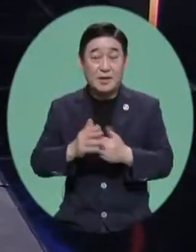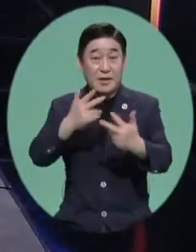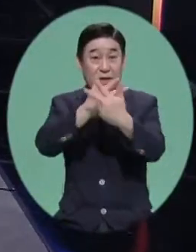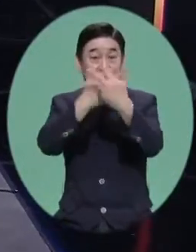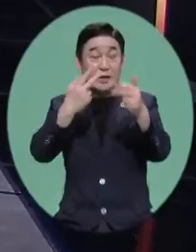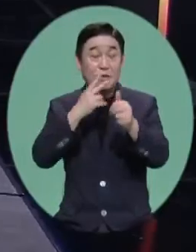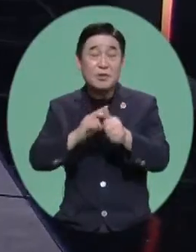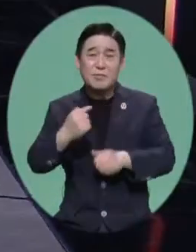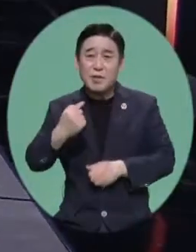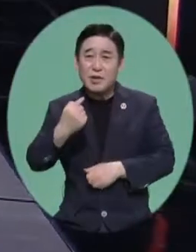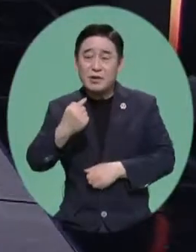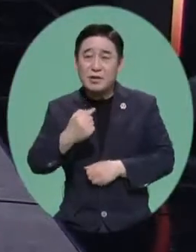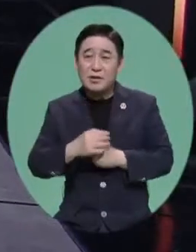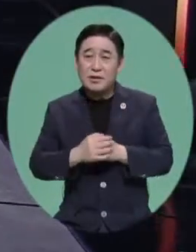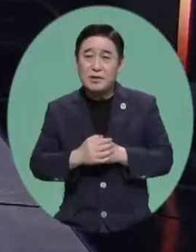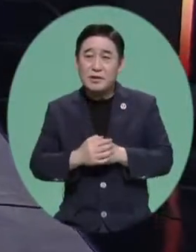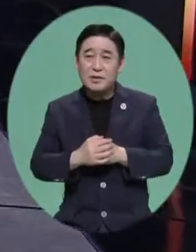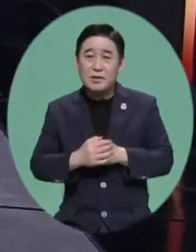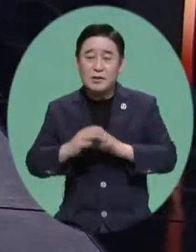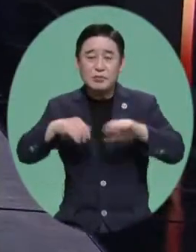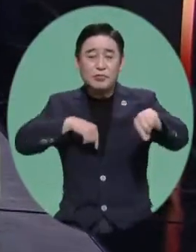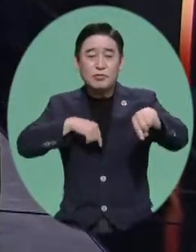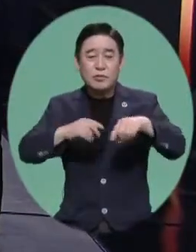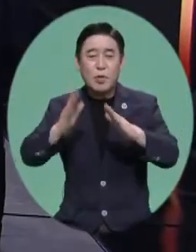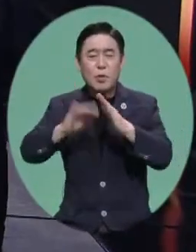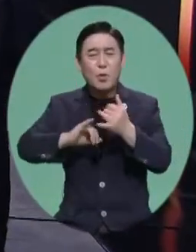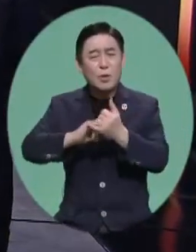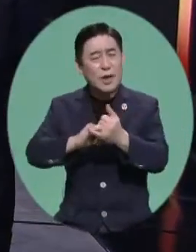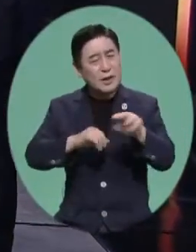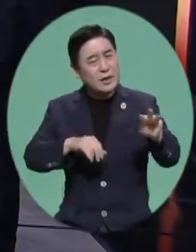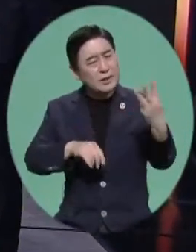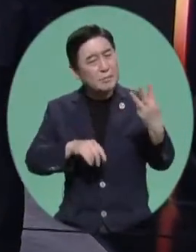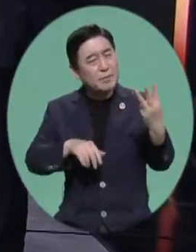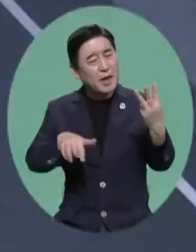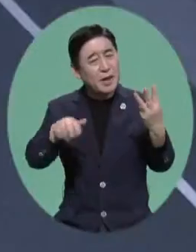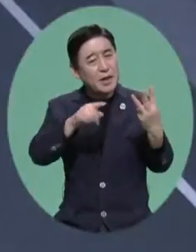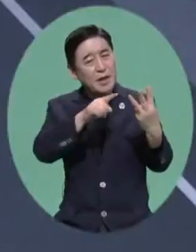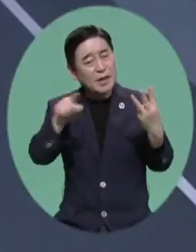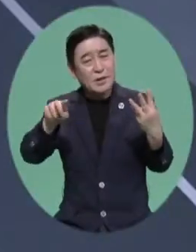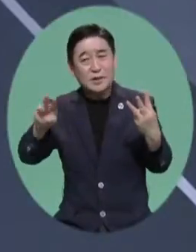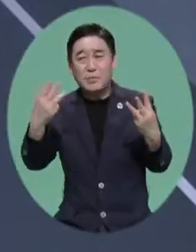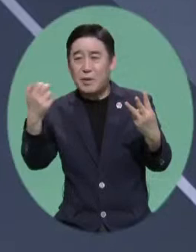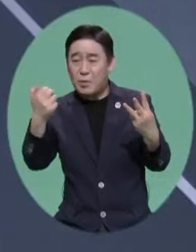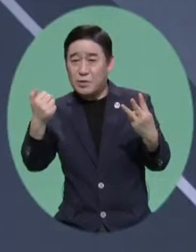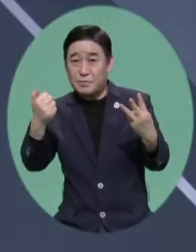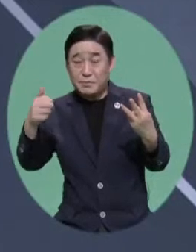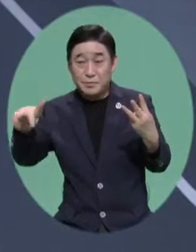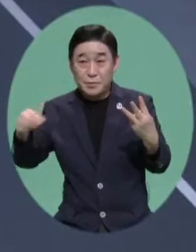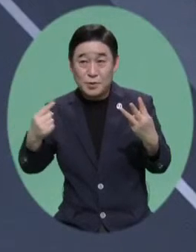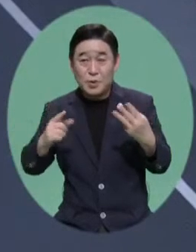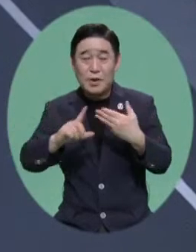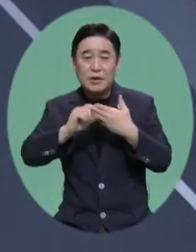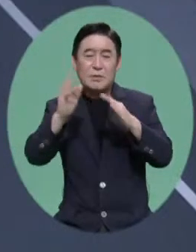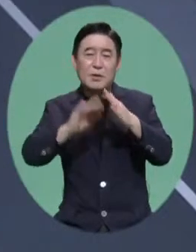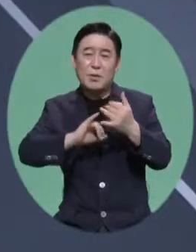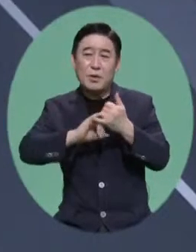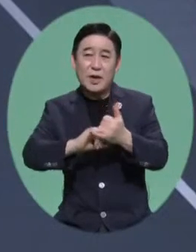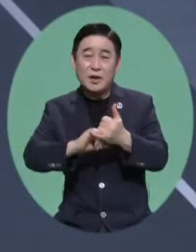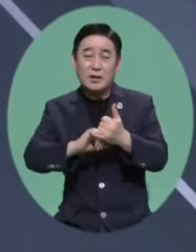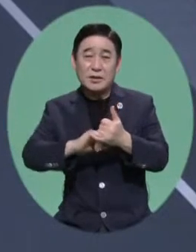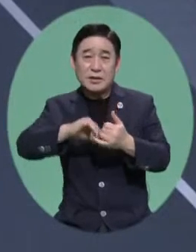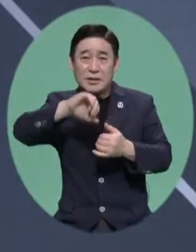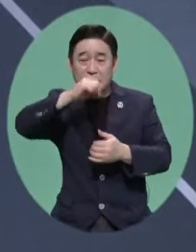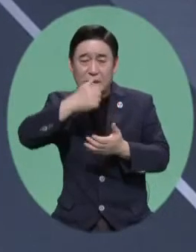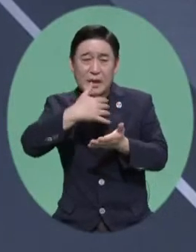님도 언론의 보니까 국정 공약 1 300조 에서 350 쪼그리고 지방 공약은 뭐 아예